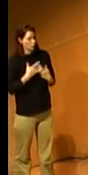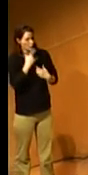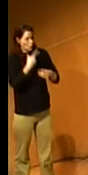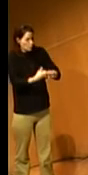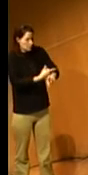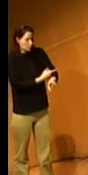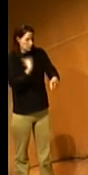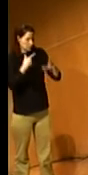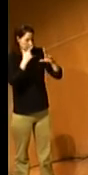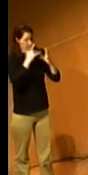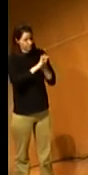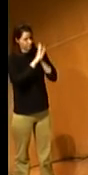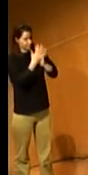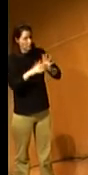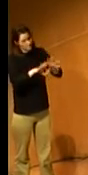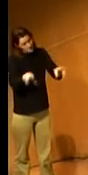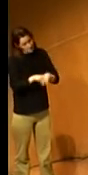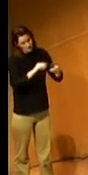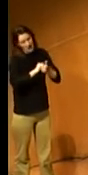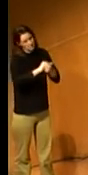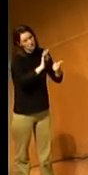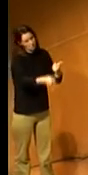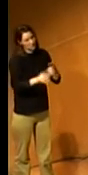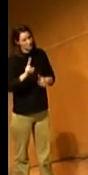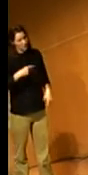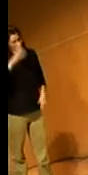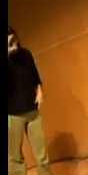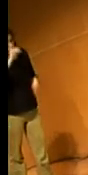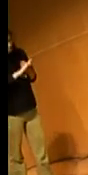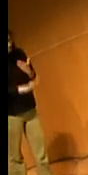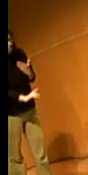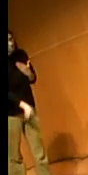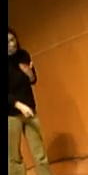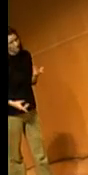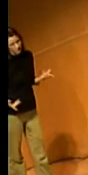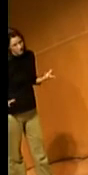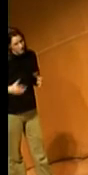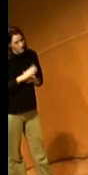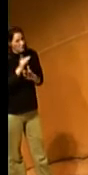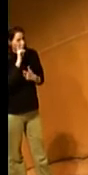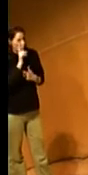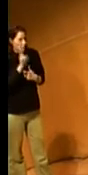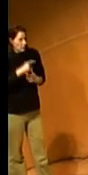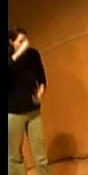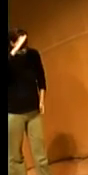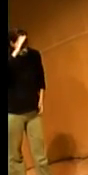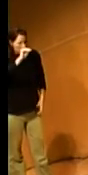plus une famille ou des amis que de la profession. Je pense que ce n'est pas totalement